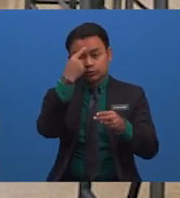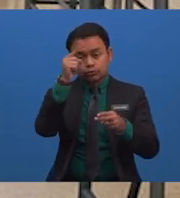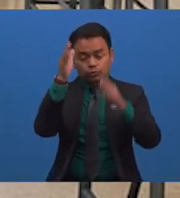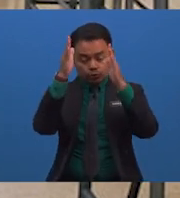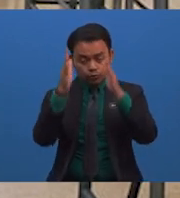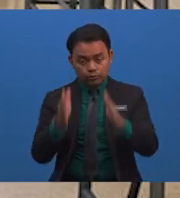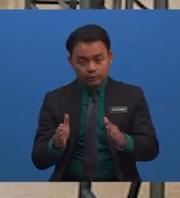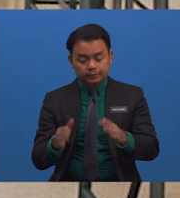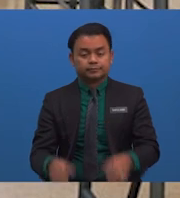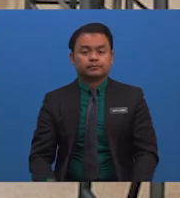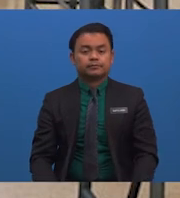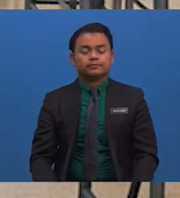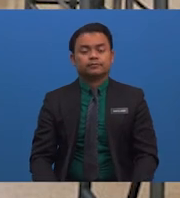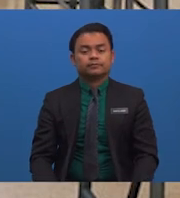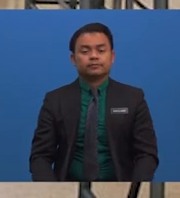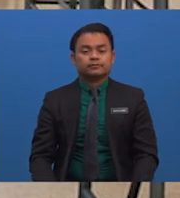kepada murid-murid.